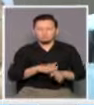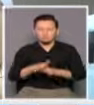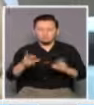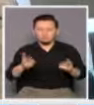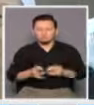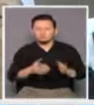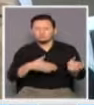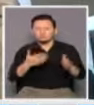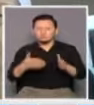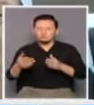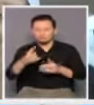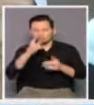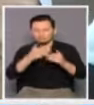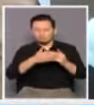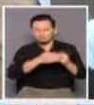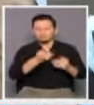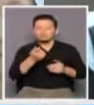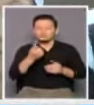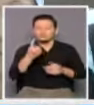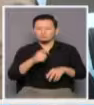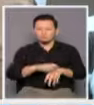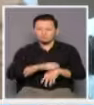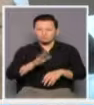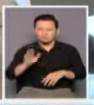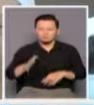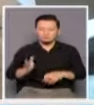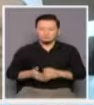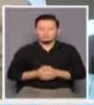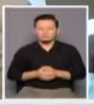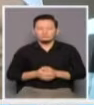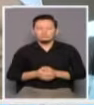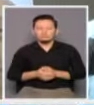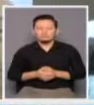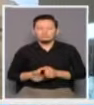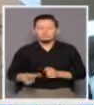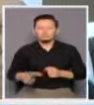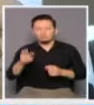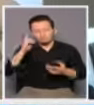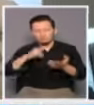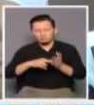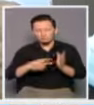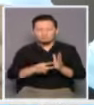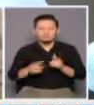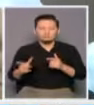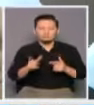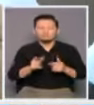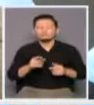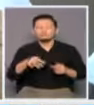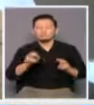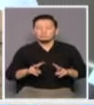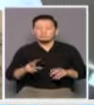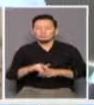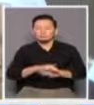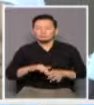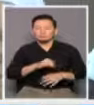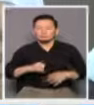па этап. Әйтеуір жақын болады ғой, хотя 100 метр болса да жақын болады. Сондай бір жолды бір қарастырып, бір шетін ғана жасап қоймай, соны халықтың